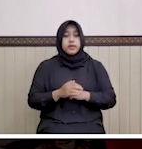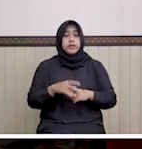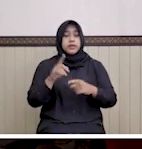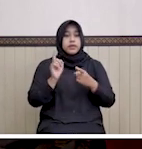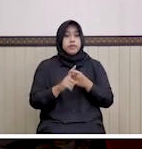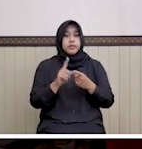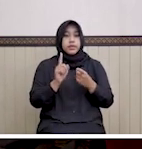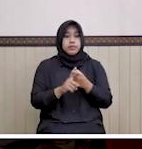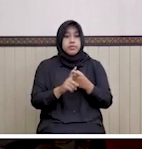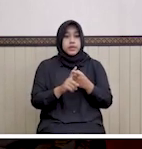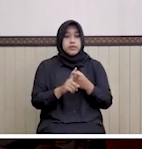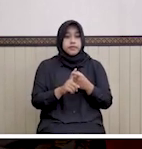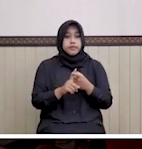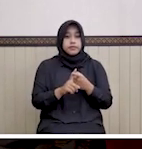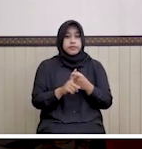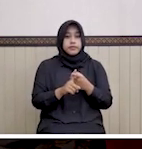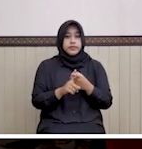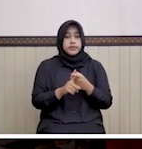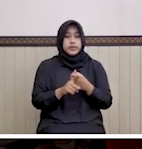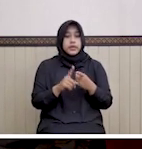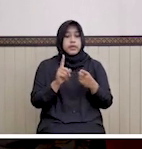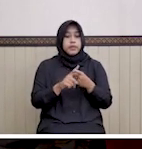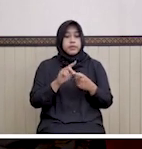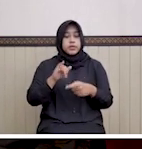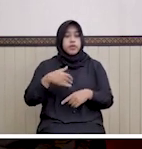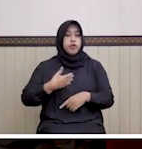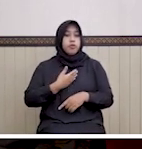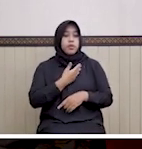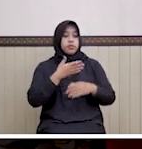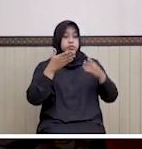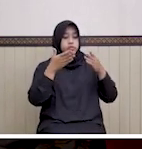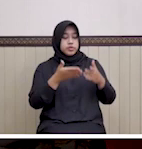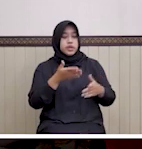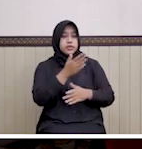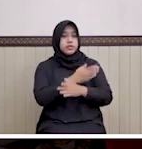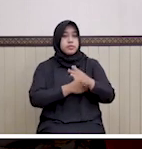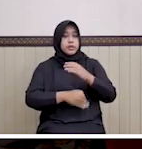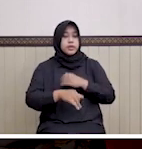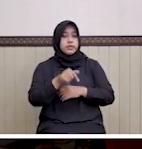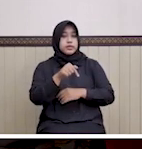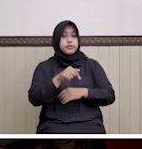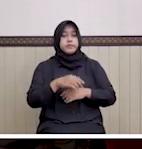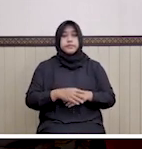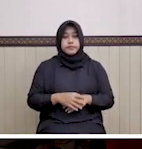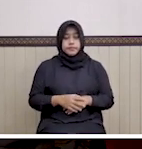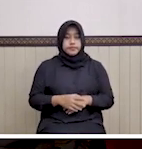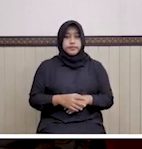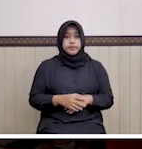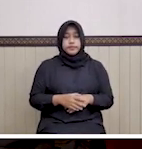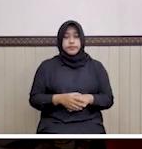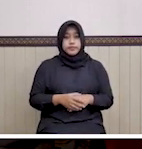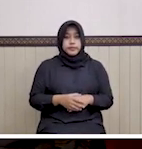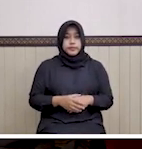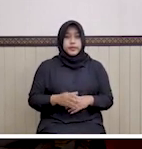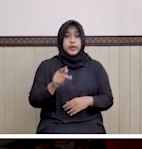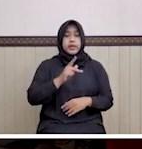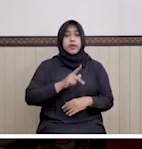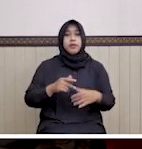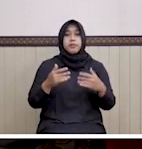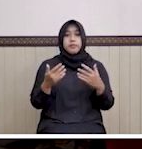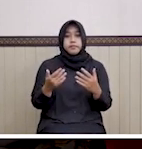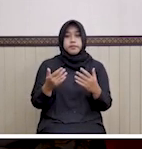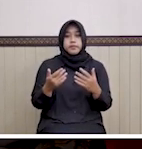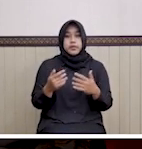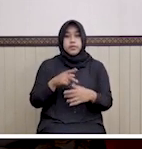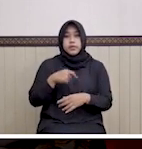temen-temennya m yang menjadi korban yang khususnya disabilitas seperti itu eh kami juga